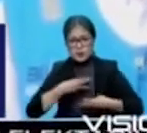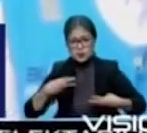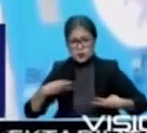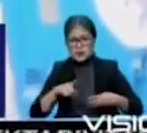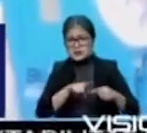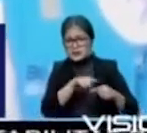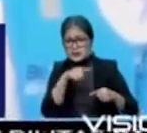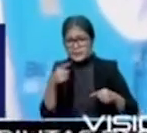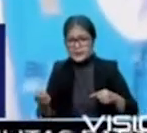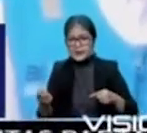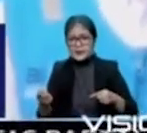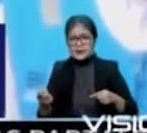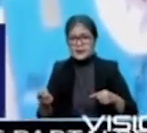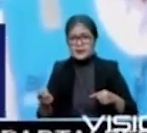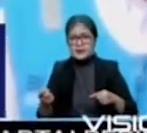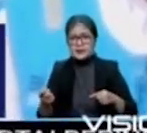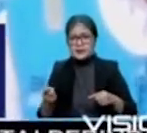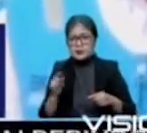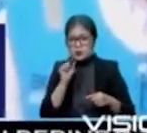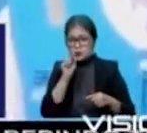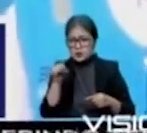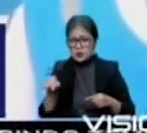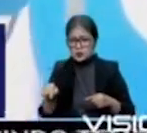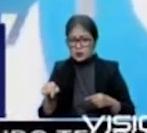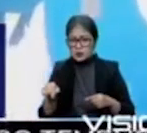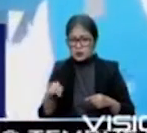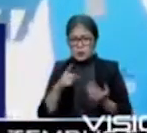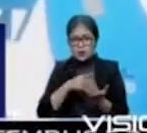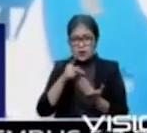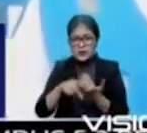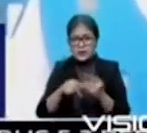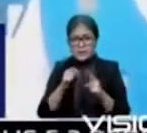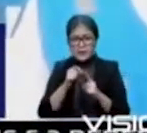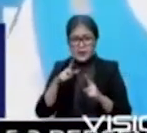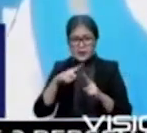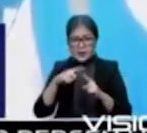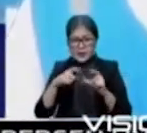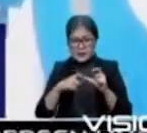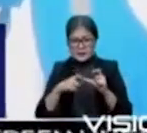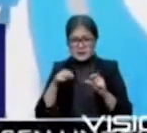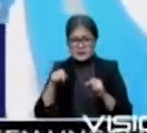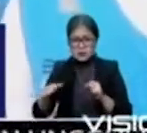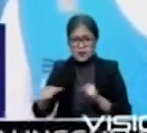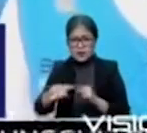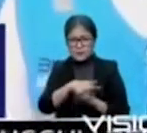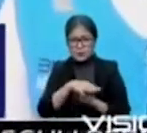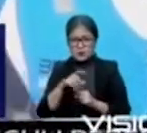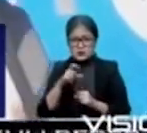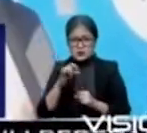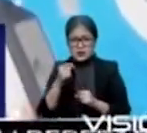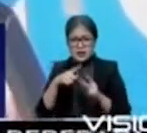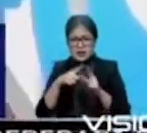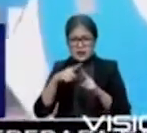Bali Nah untuk itu cplts apung Cirata ini mampu